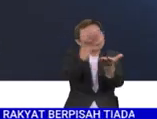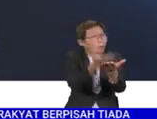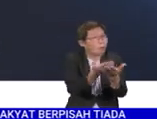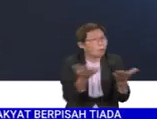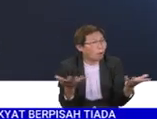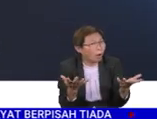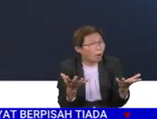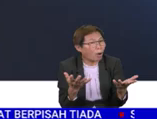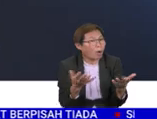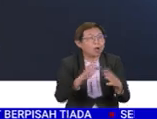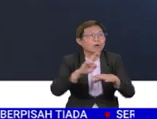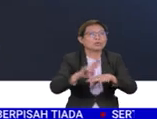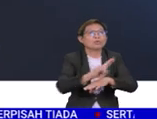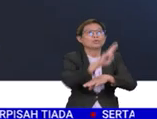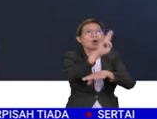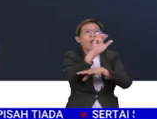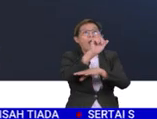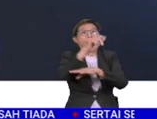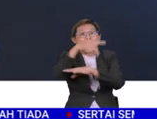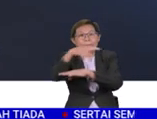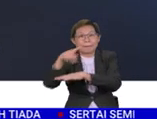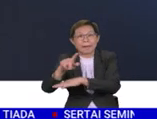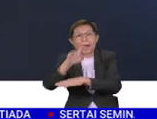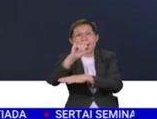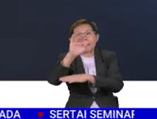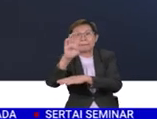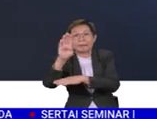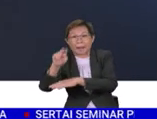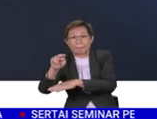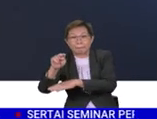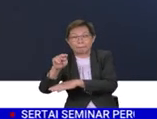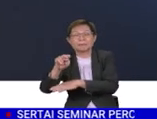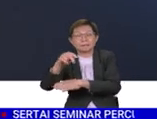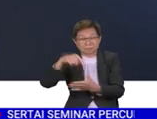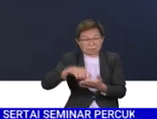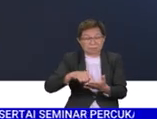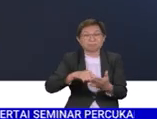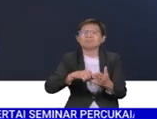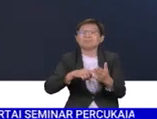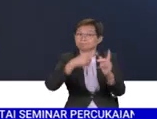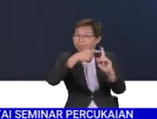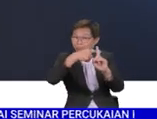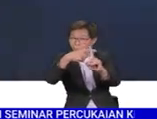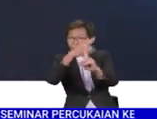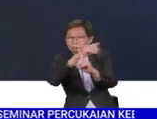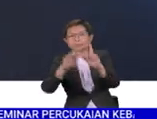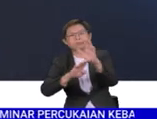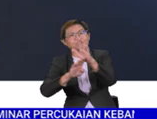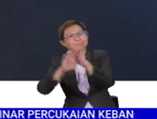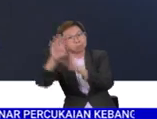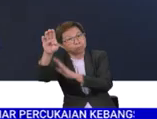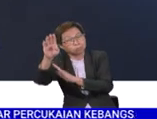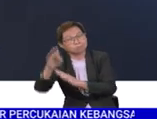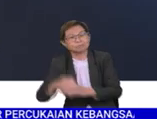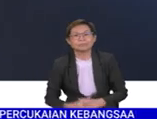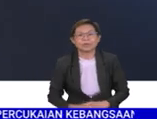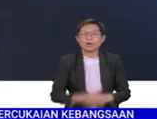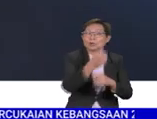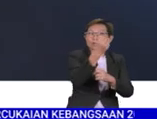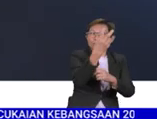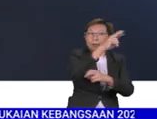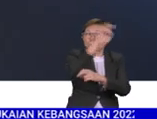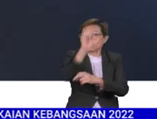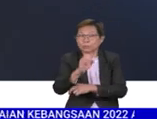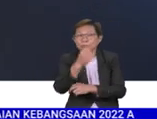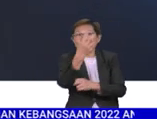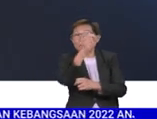melalui aplikasi IBN ini bersifat positif dan membina. Sebanyak 12%